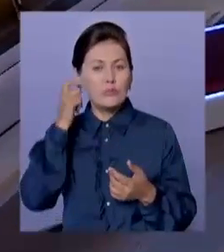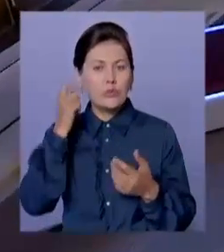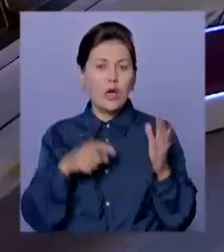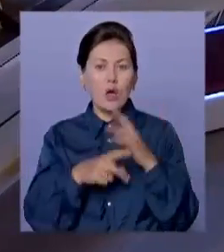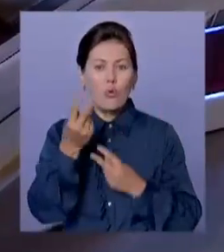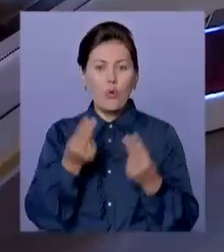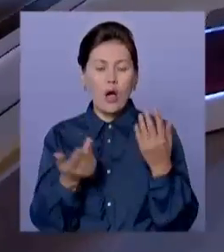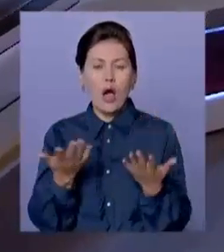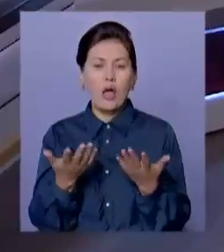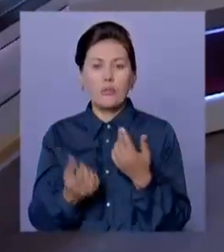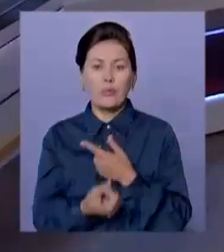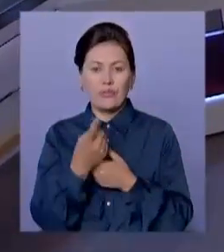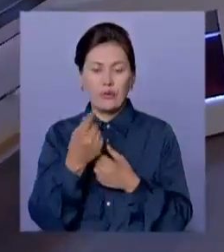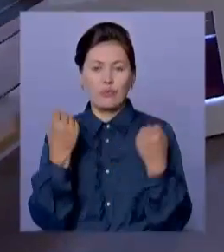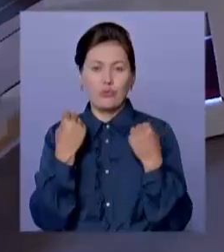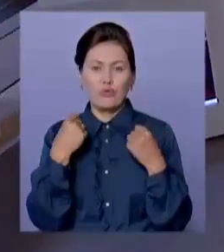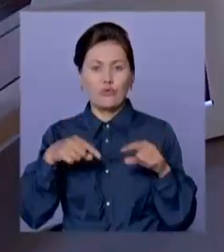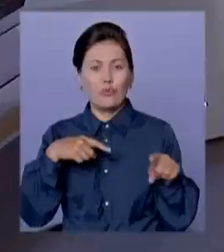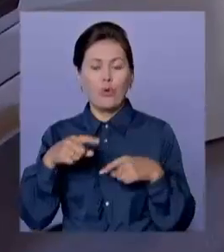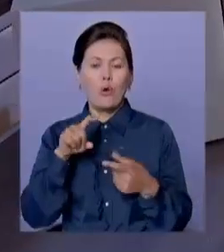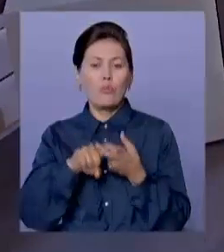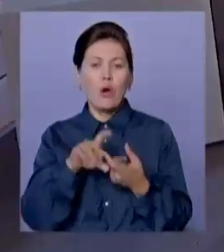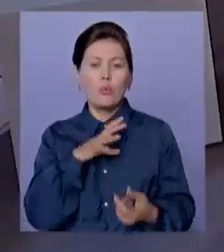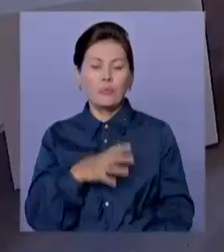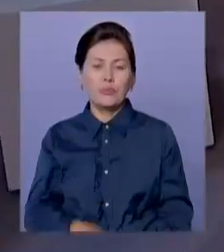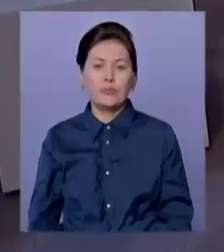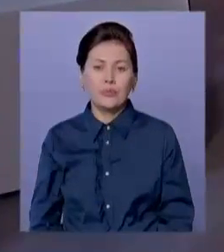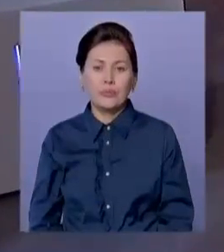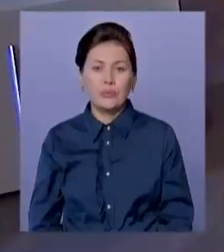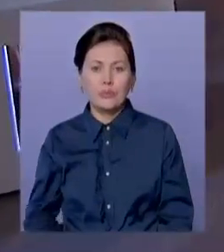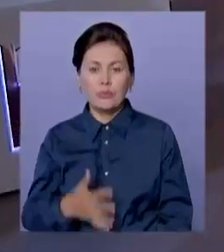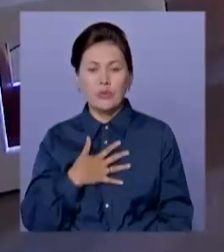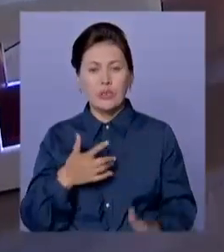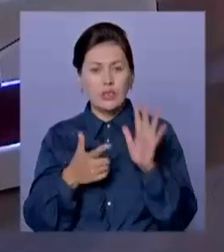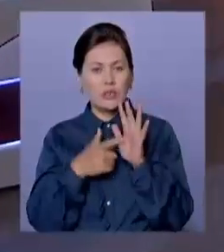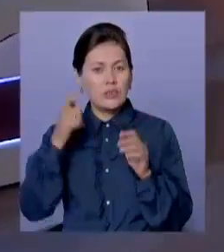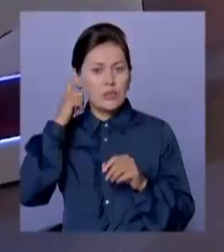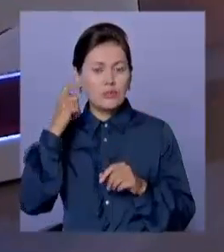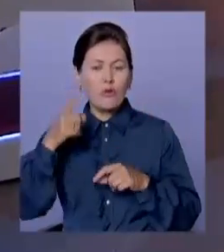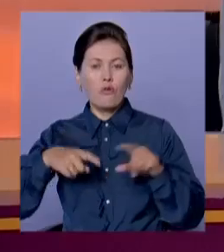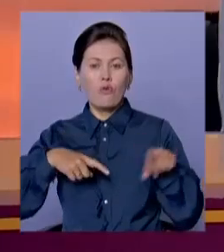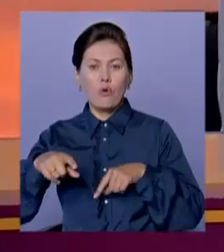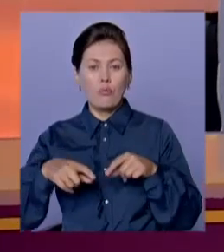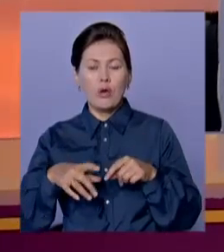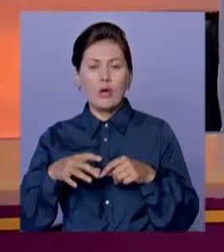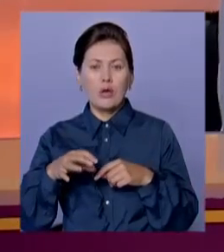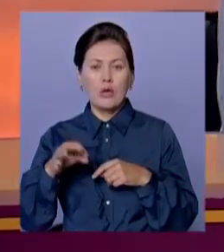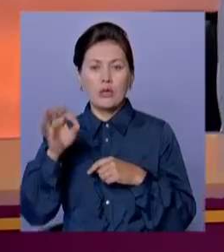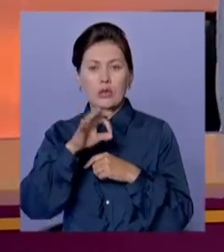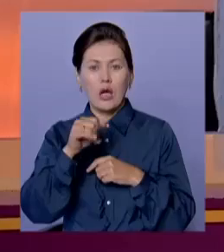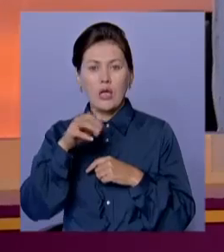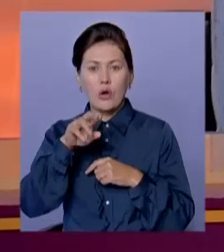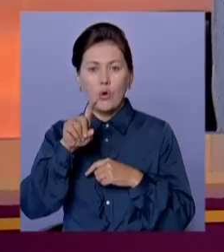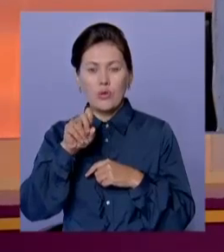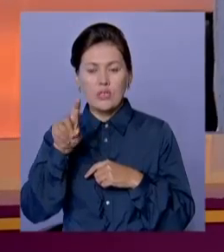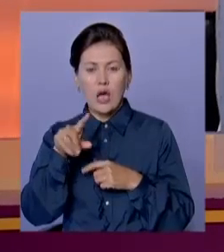ойнадыңыздар? Дәурен, сізден бастасақ. Мен 7 жасымнан бастап ойнадым. Шығыс Қазақстан облысы Аягөз